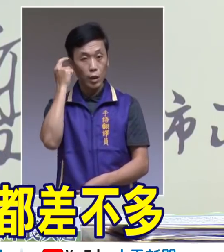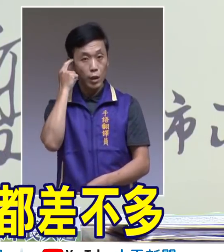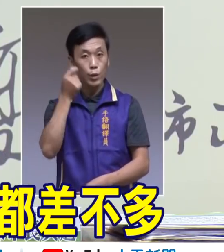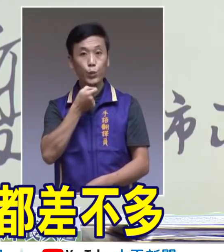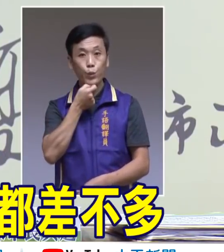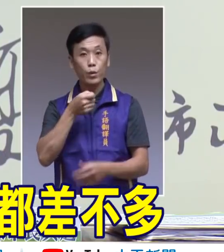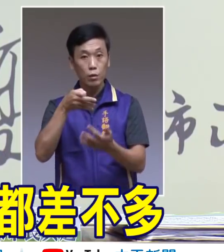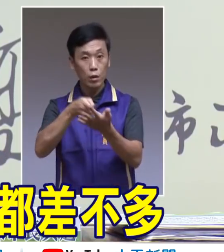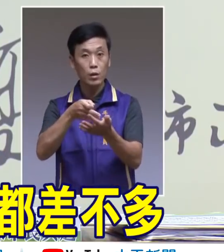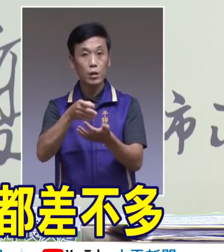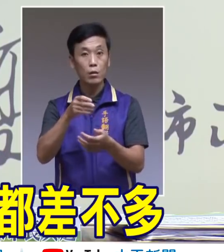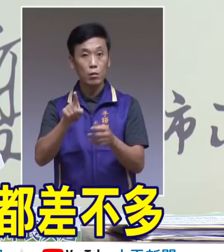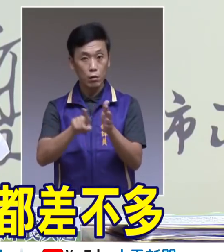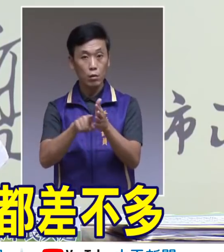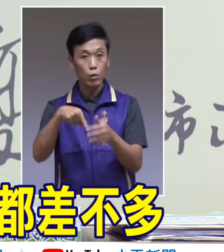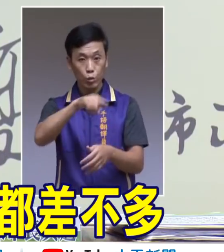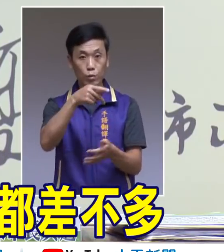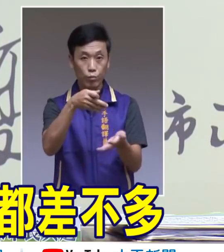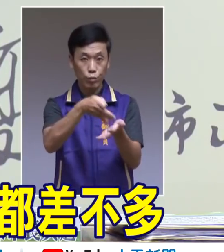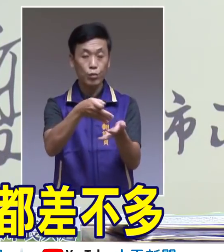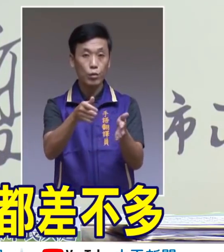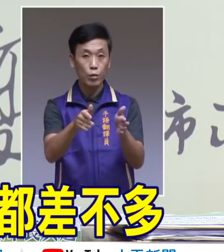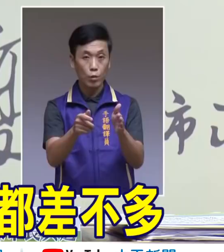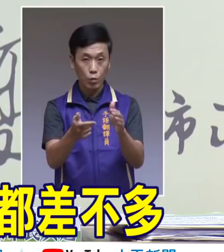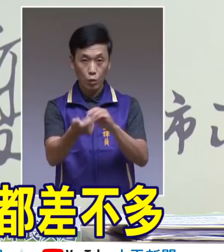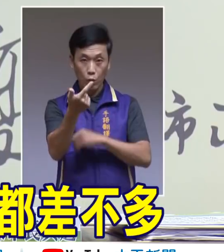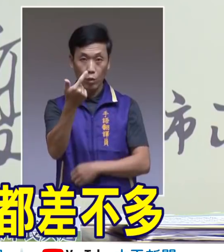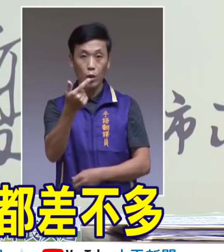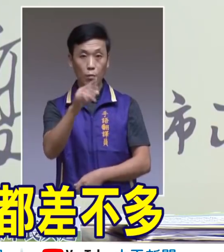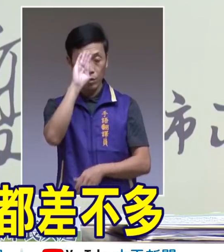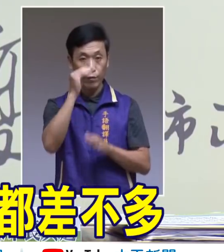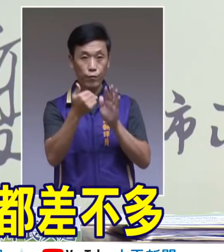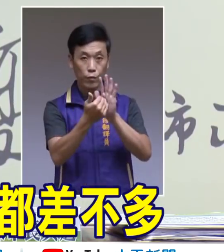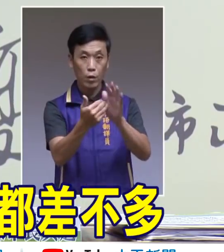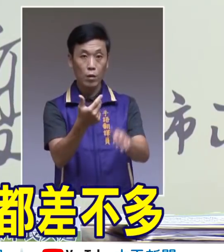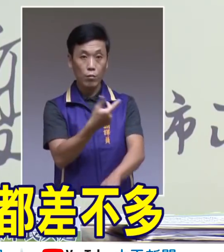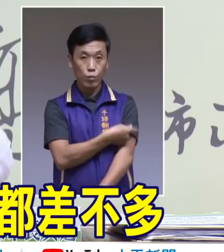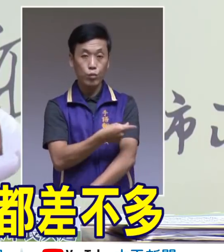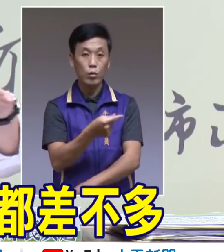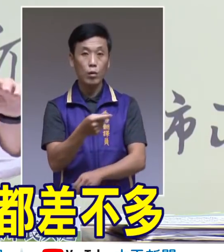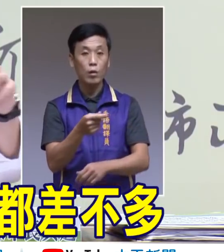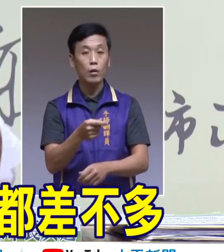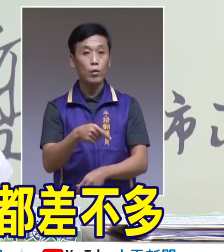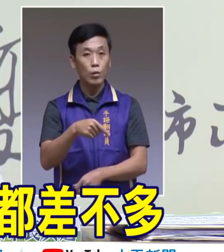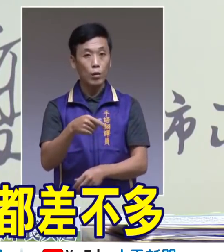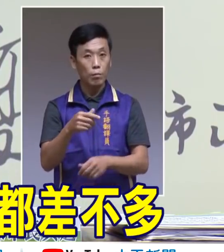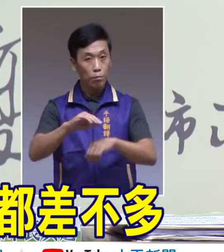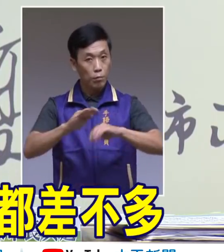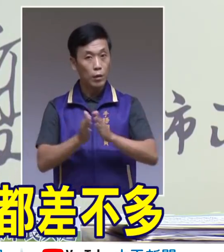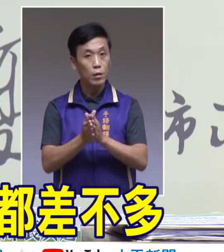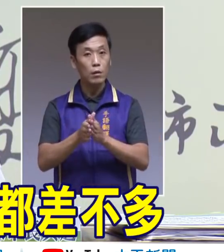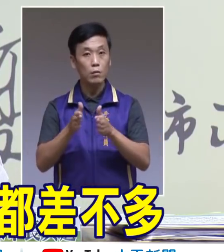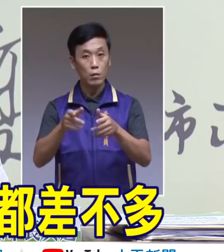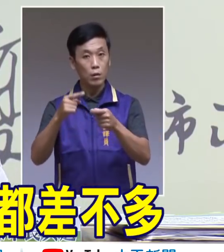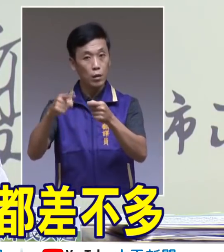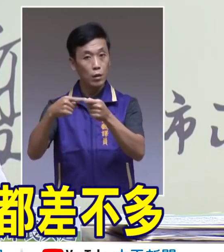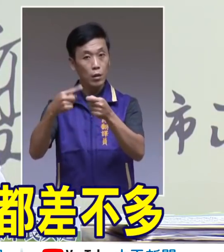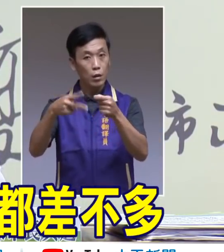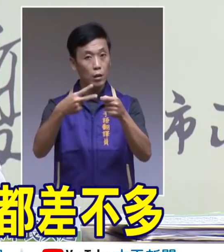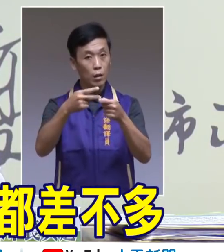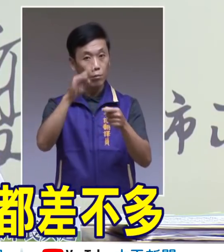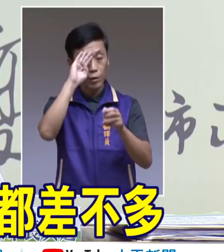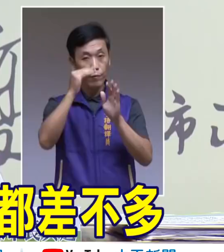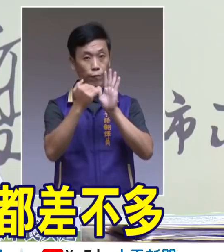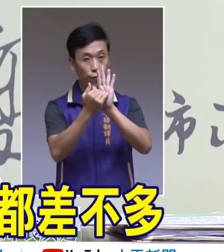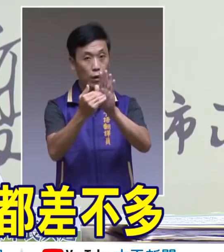赶快去登记那就赶快我们把疫苗打上来我也相信以我们在这一两年的防疫的成绩